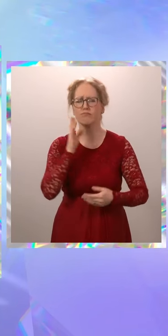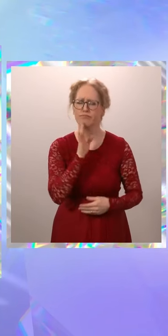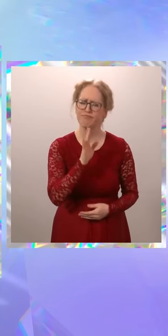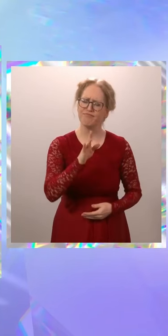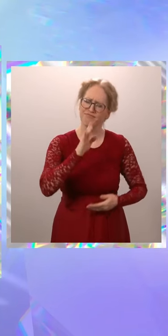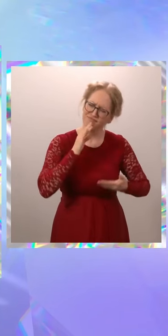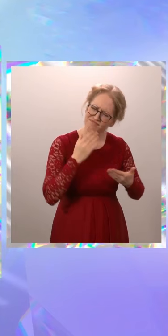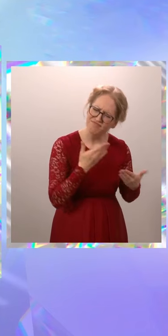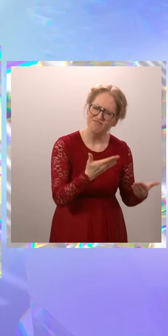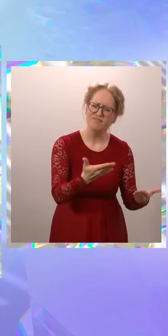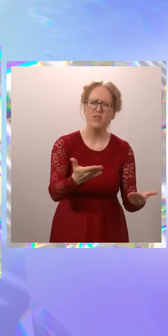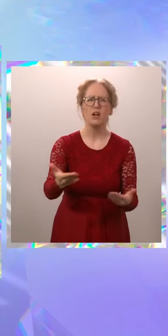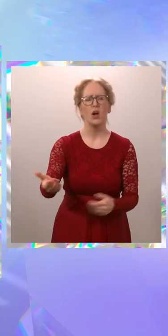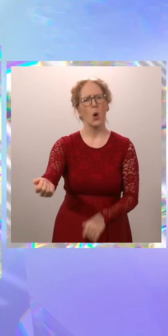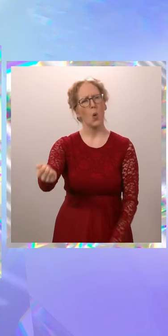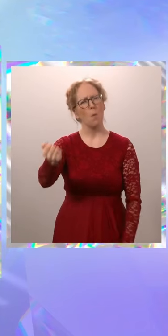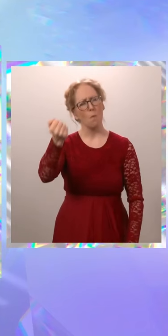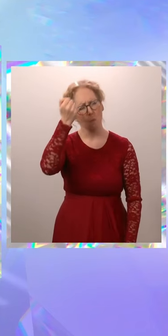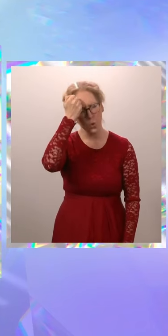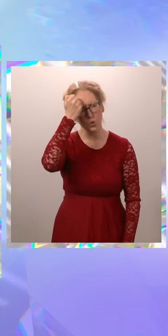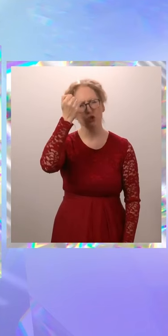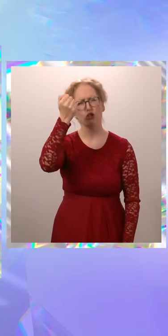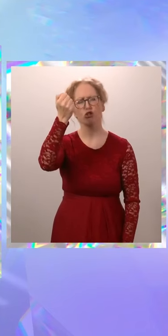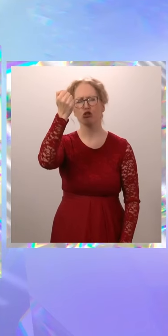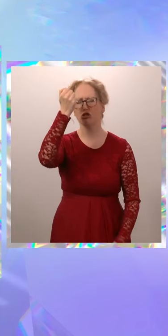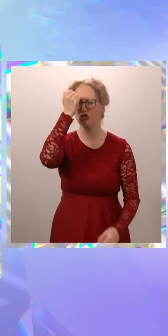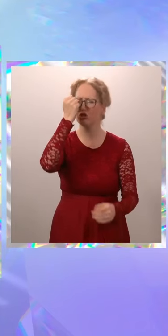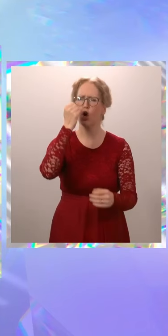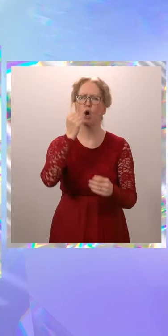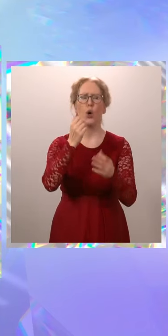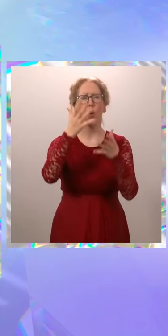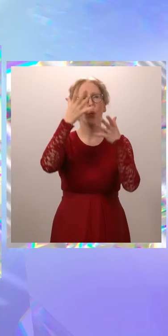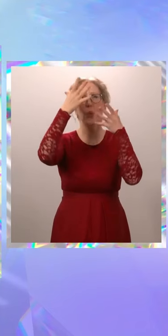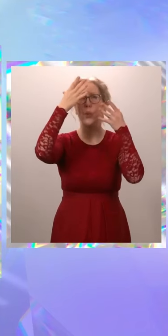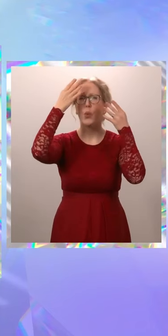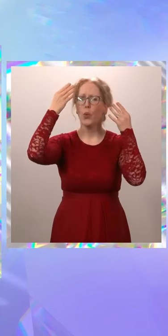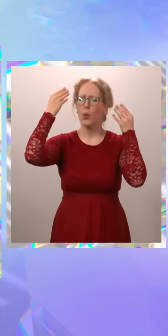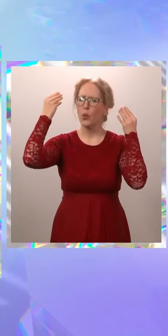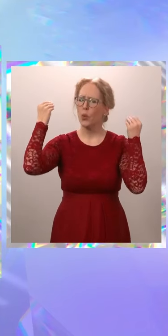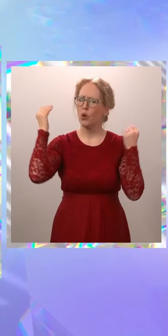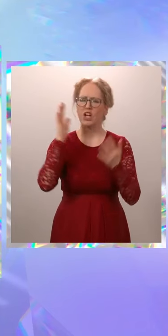lauluin, himmetä ei muisto